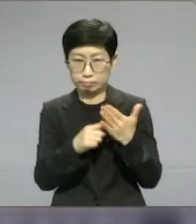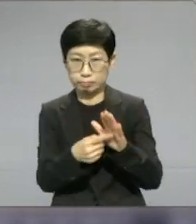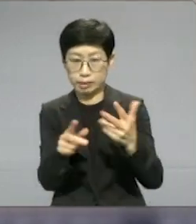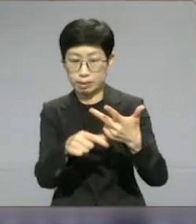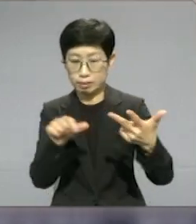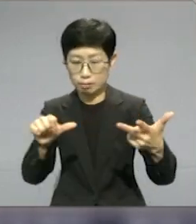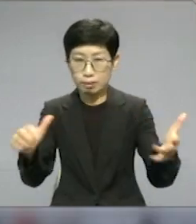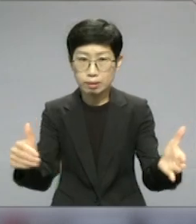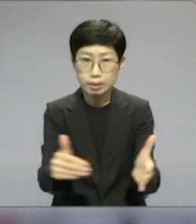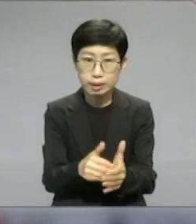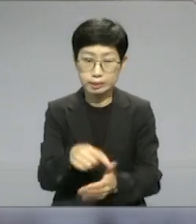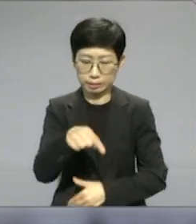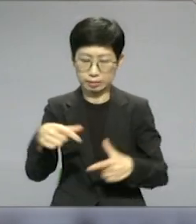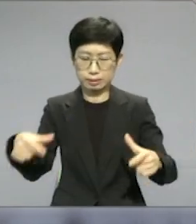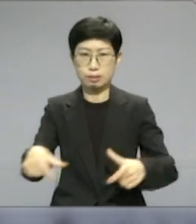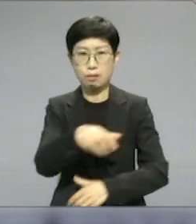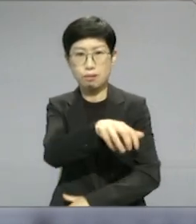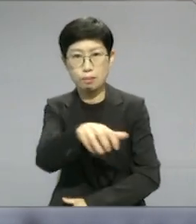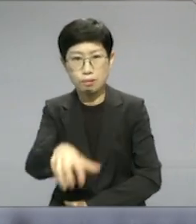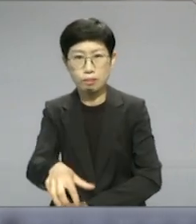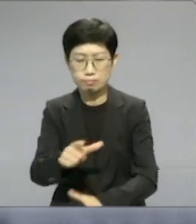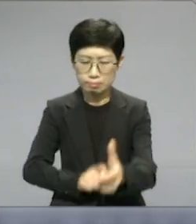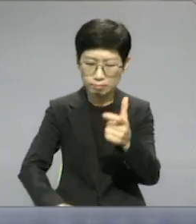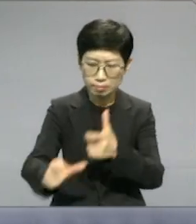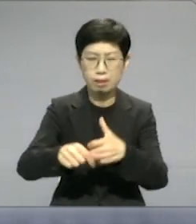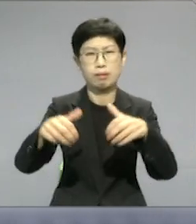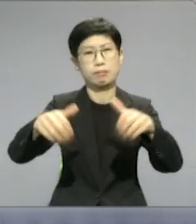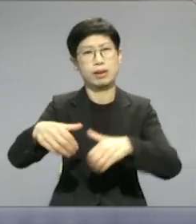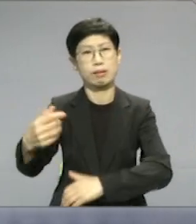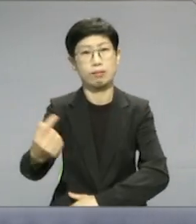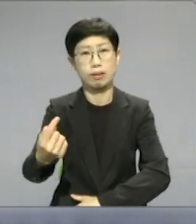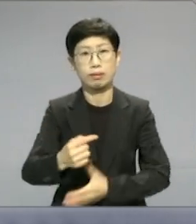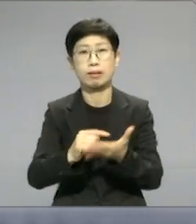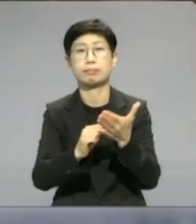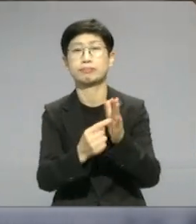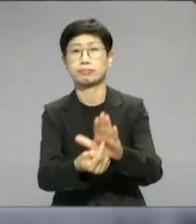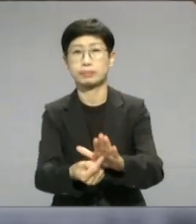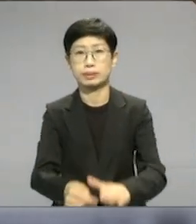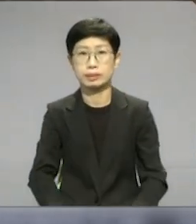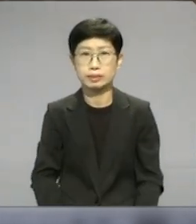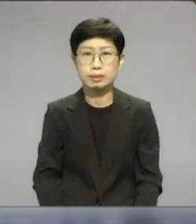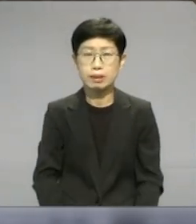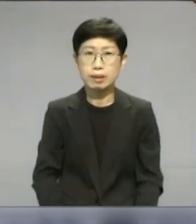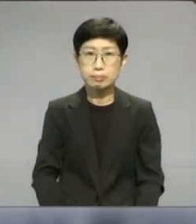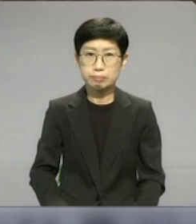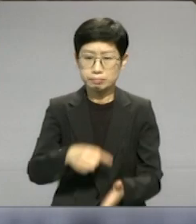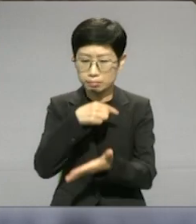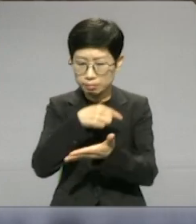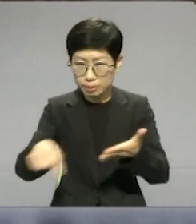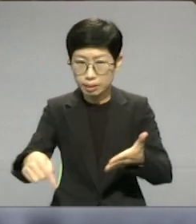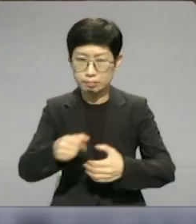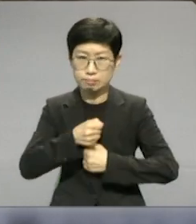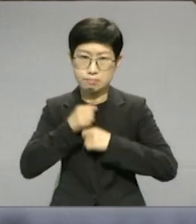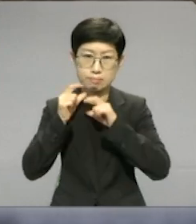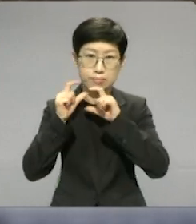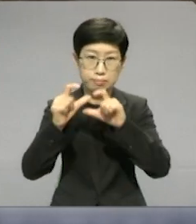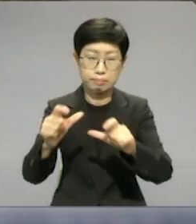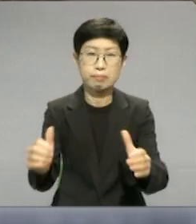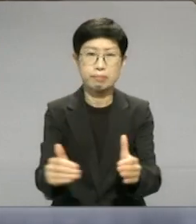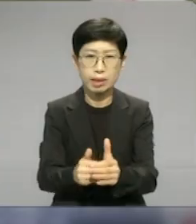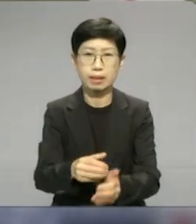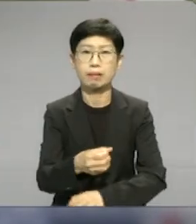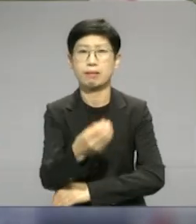5일까지 안인성 여러 지역에 비가 추가로 내릴 거라고 예하면 지질학적 재에 대한 발했다고